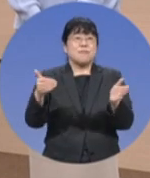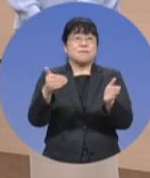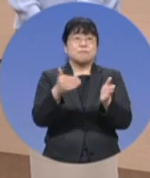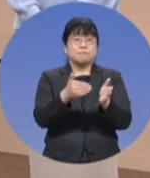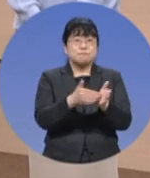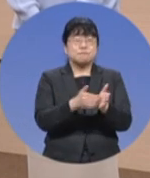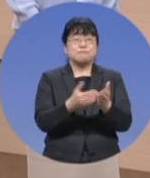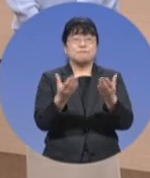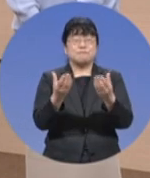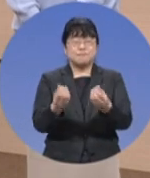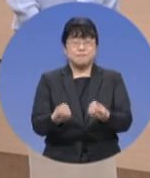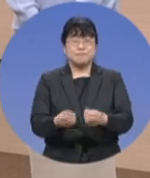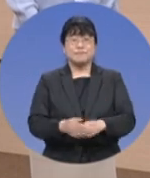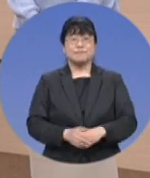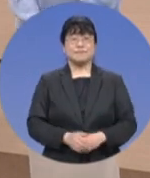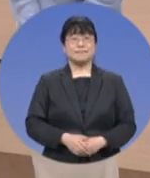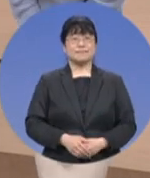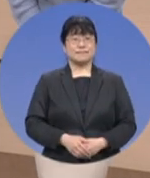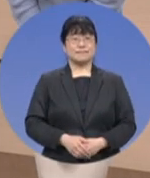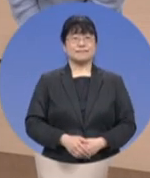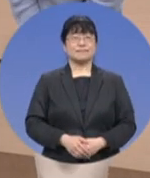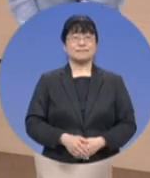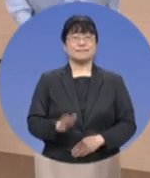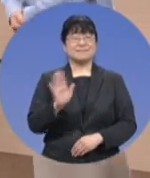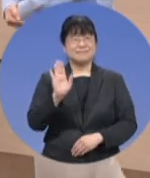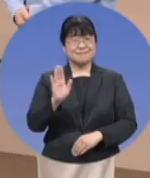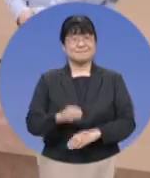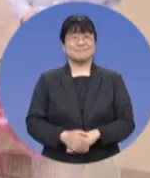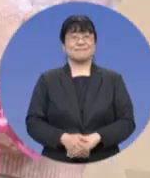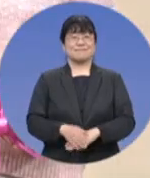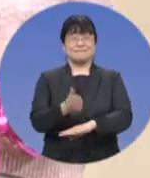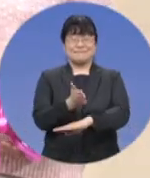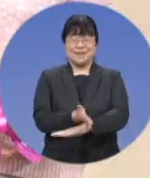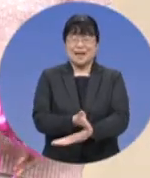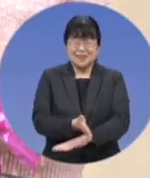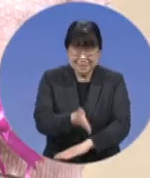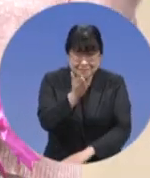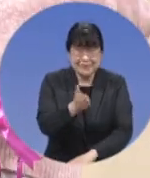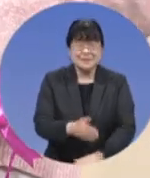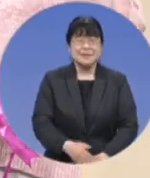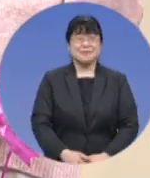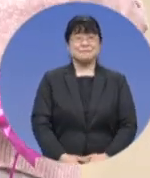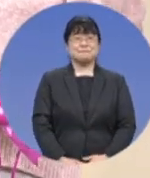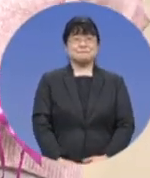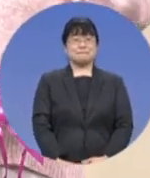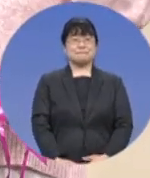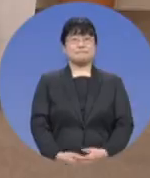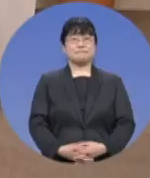失礼します。それではさようなら。 ありがとうございました。